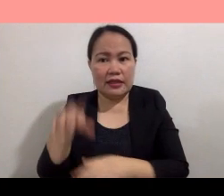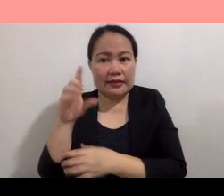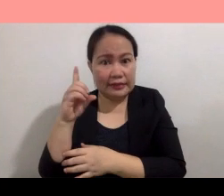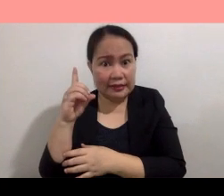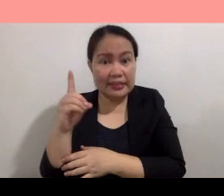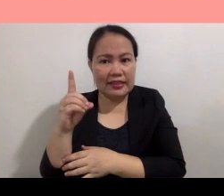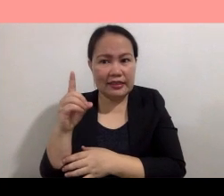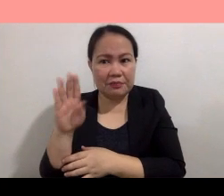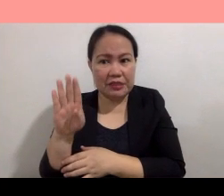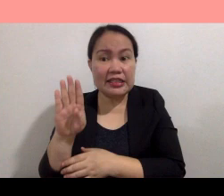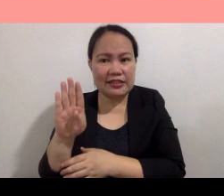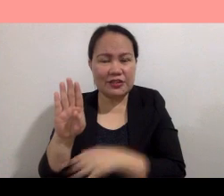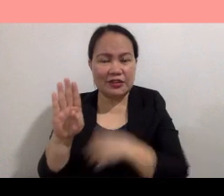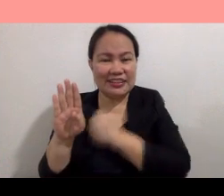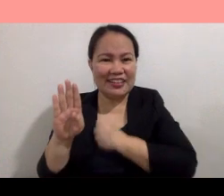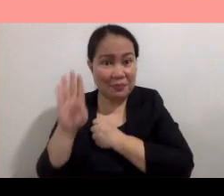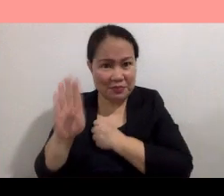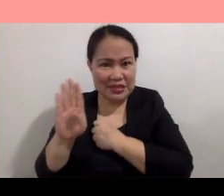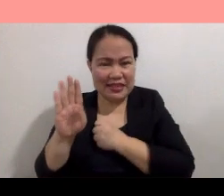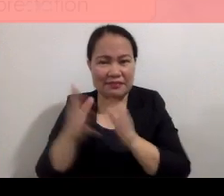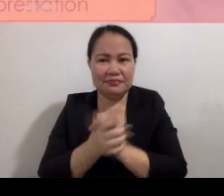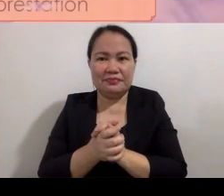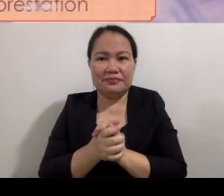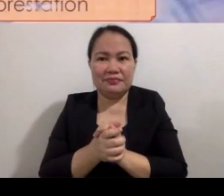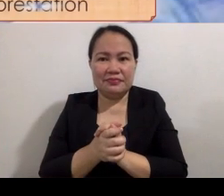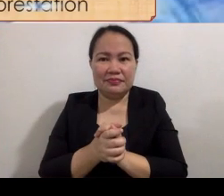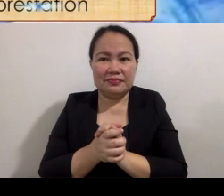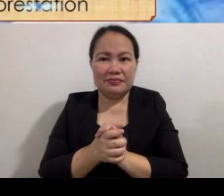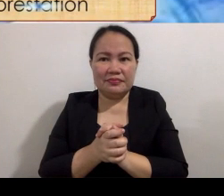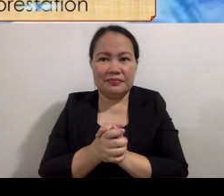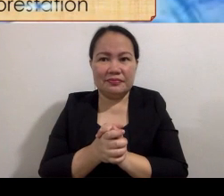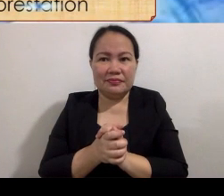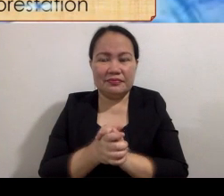Correct. Letter B, deforestation.